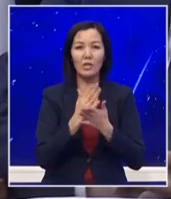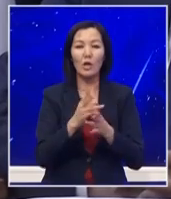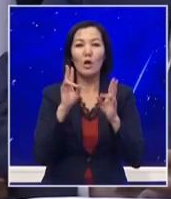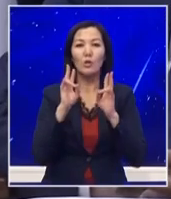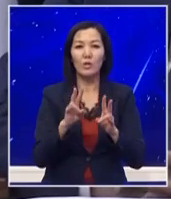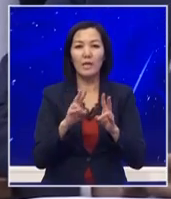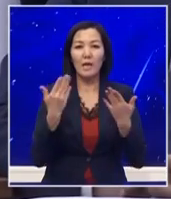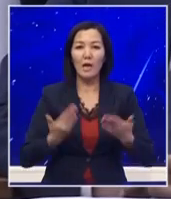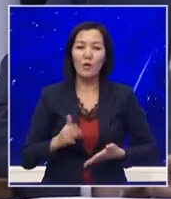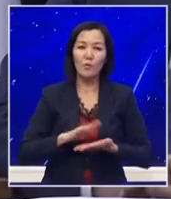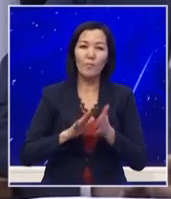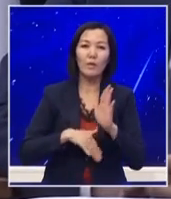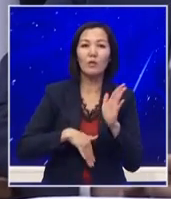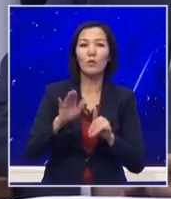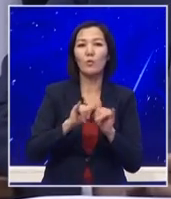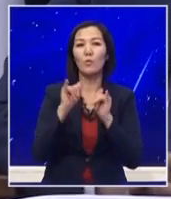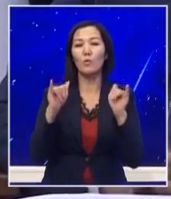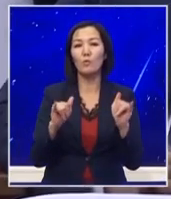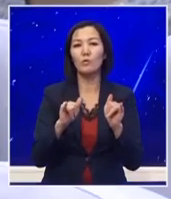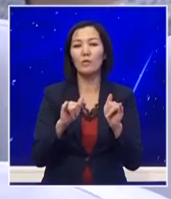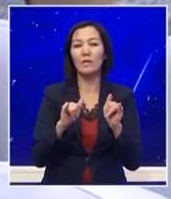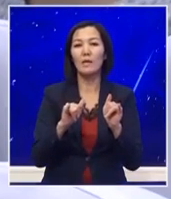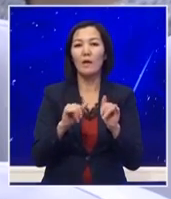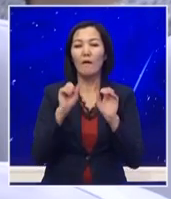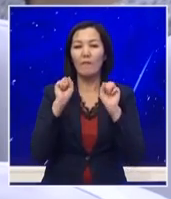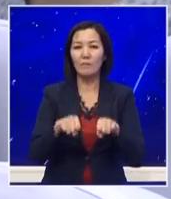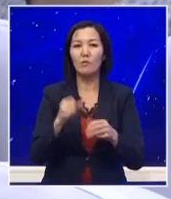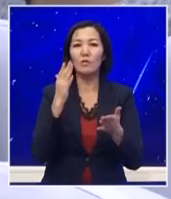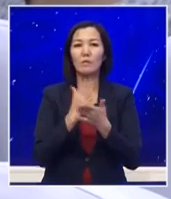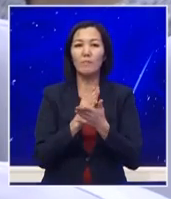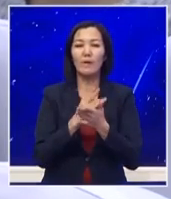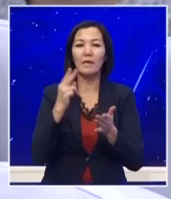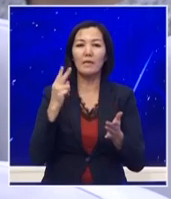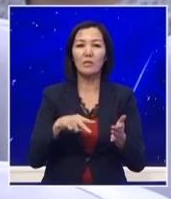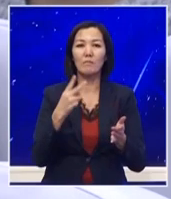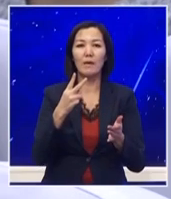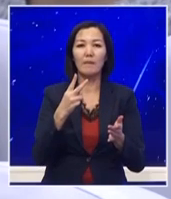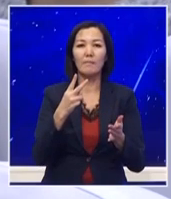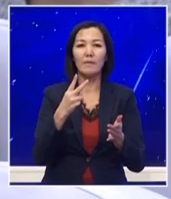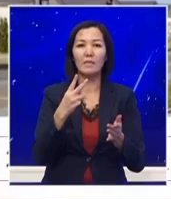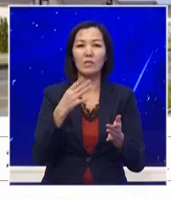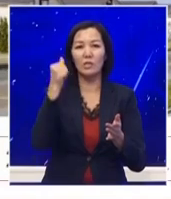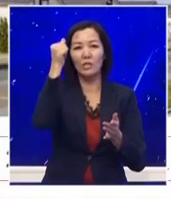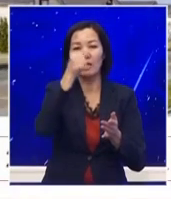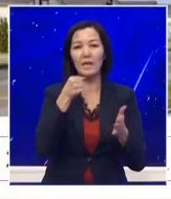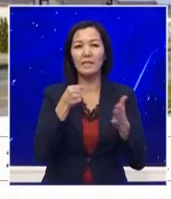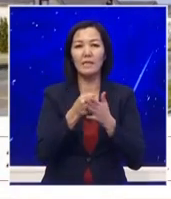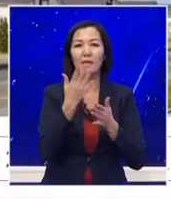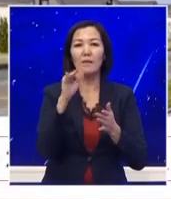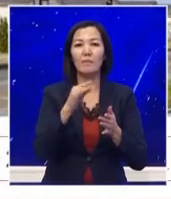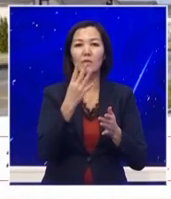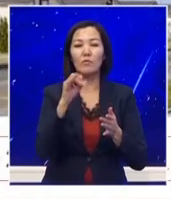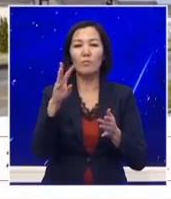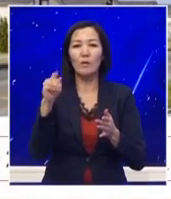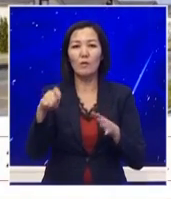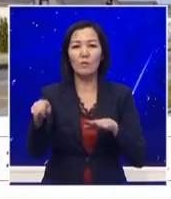Демек, әлеуметін көтере түсуге толық негіз бар. Қуана отырыңыздар. 2025 жылға дейін аймақта 5-те 4